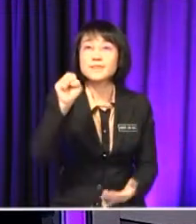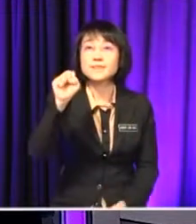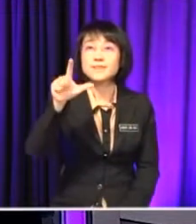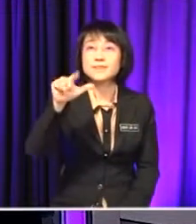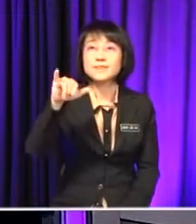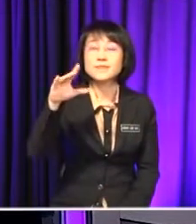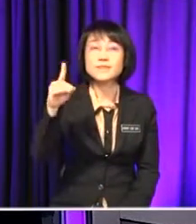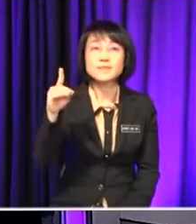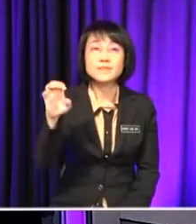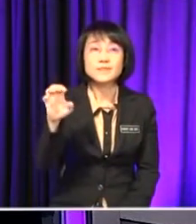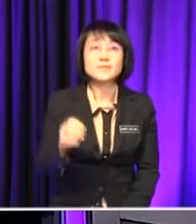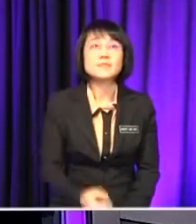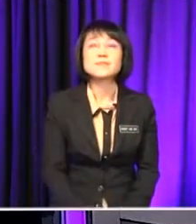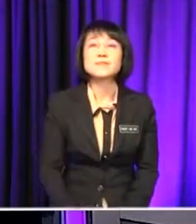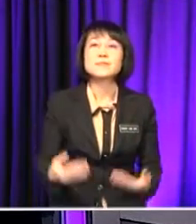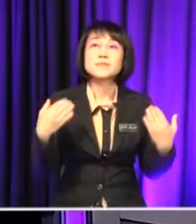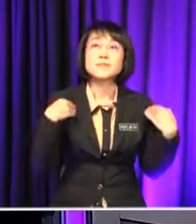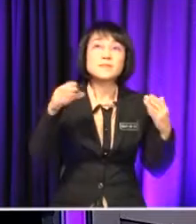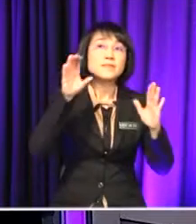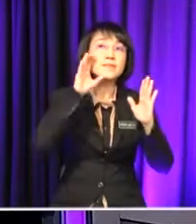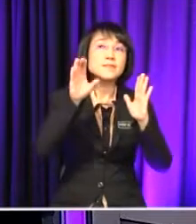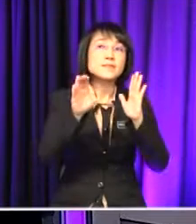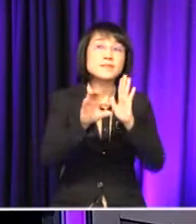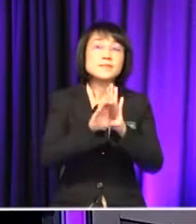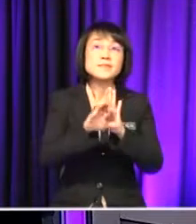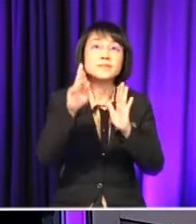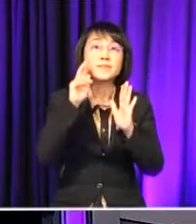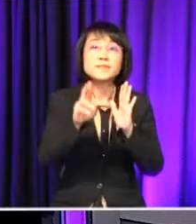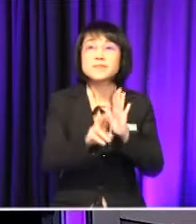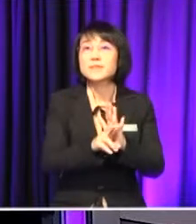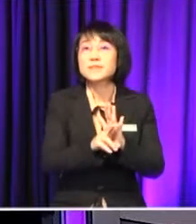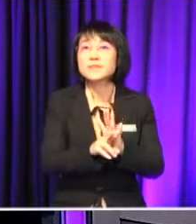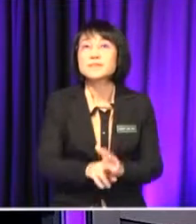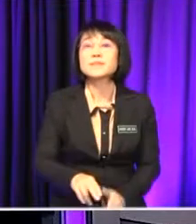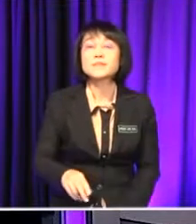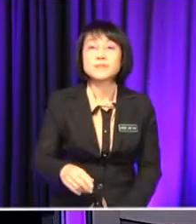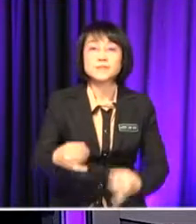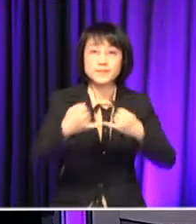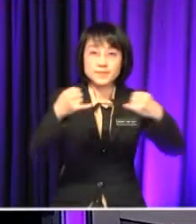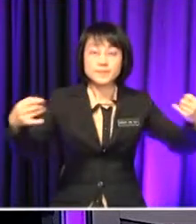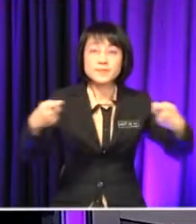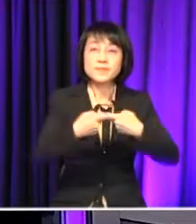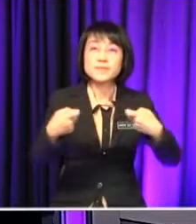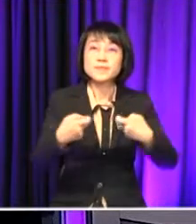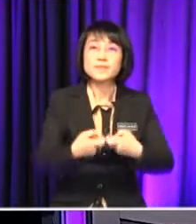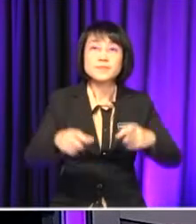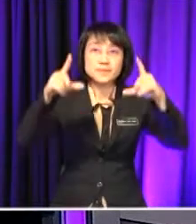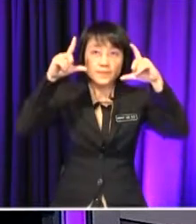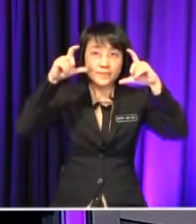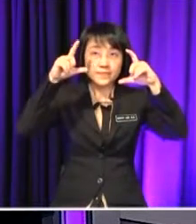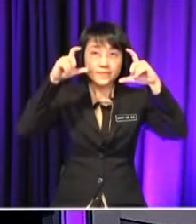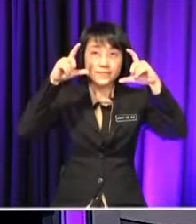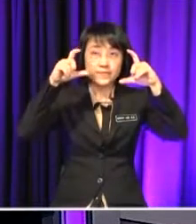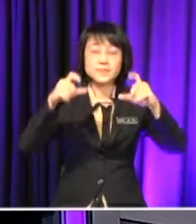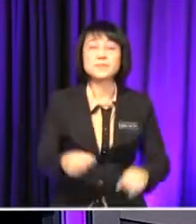ada gambar rajalita. Okey, gambar rajalita ni yang mana kamera-kamera tersebut perlu disambungkan kepada bekalan